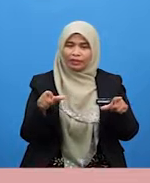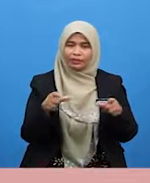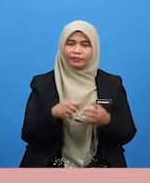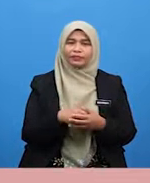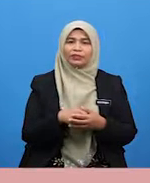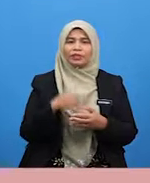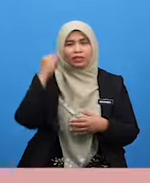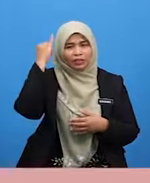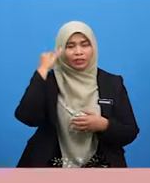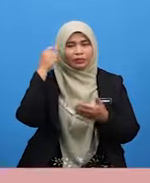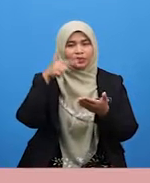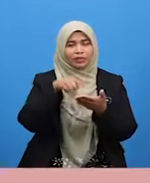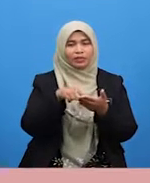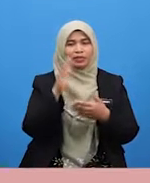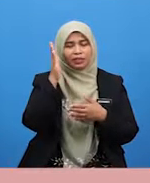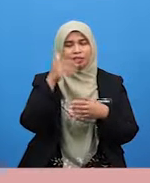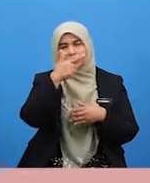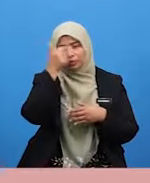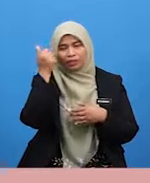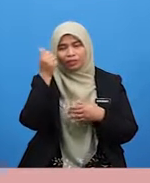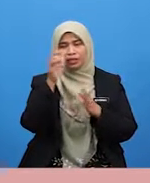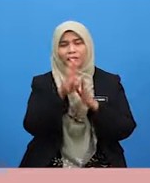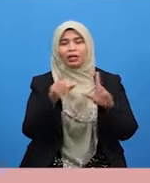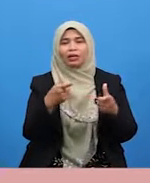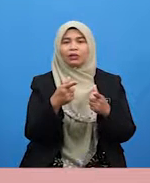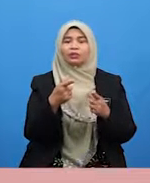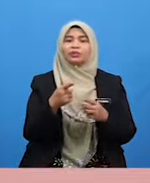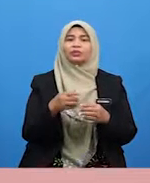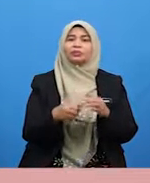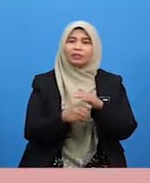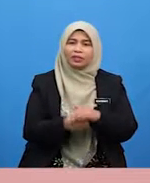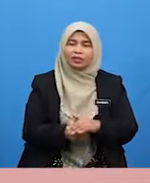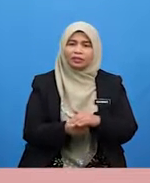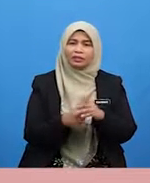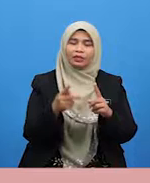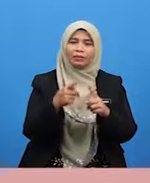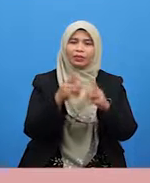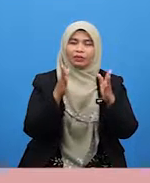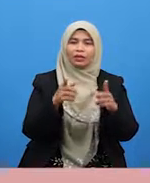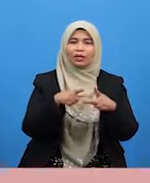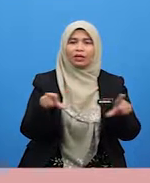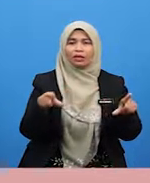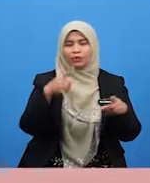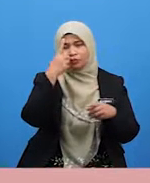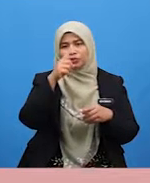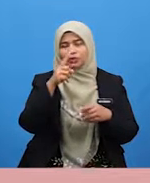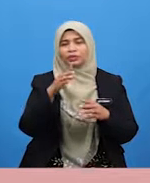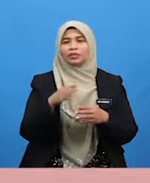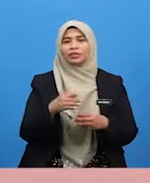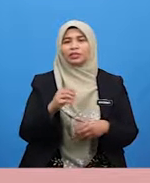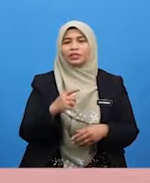Ilmu sihir ini akan menyebabkan berlaku penganiayaan terhadap orang lain demi memenuhi kepuasan